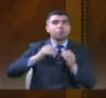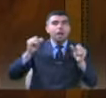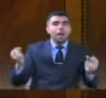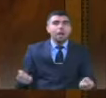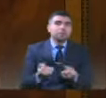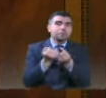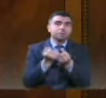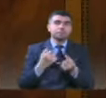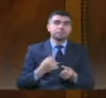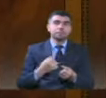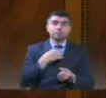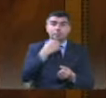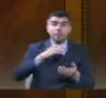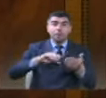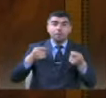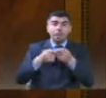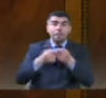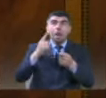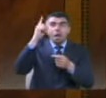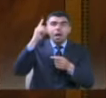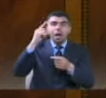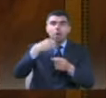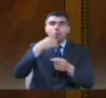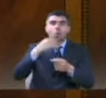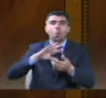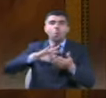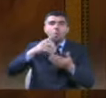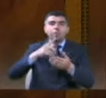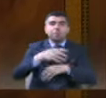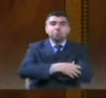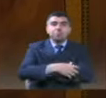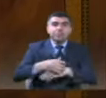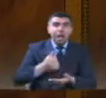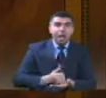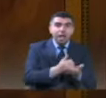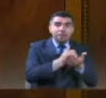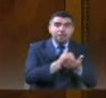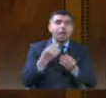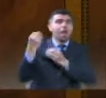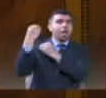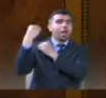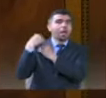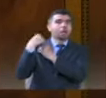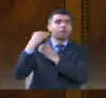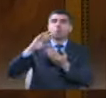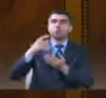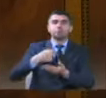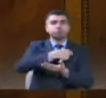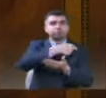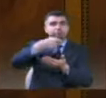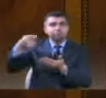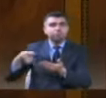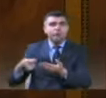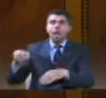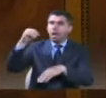الاستقرار، ولانه انما ترحمون بضعفائكم اذا رحمناهم واذا قمنا بواجبنا في حقهم الله سبحانه وتعالى سيرحمنا. وانا قلت